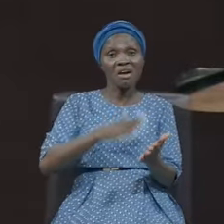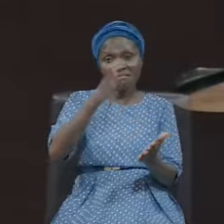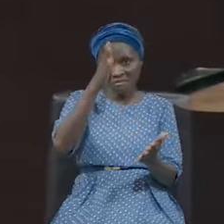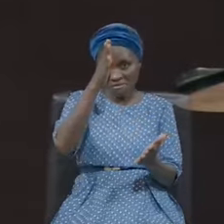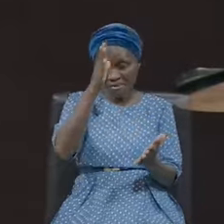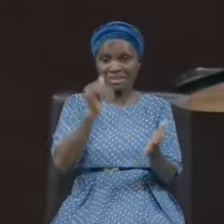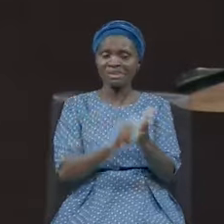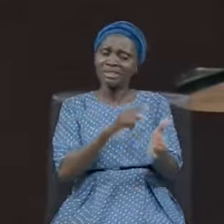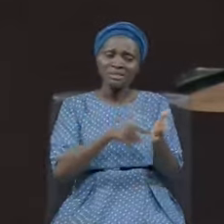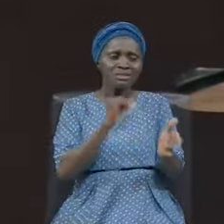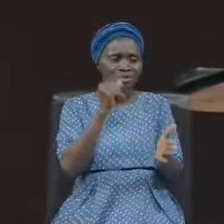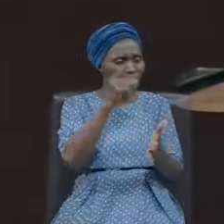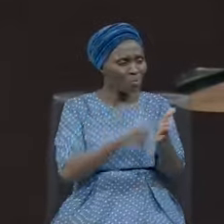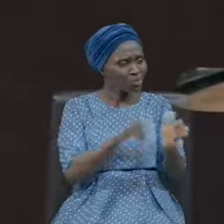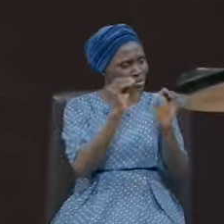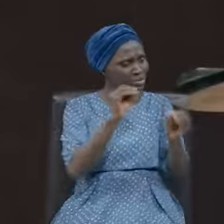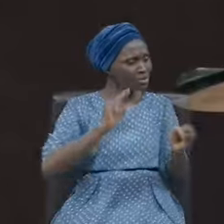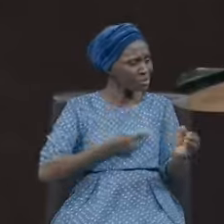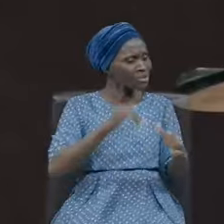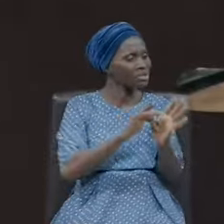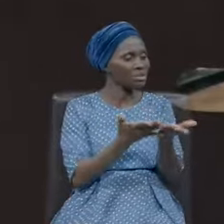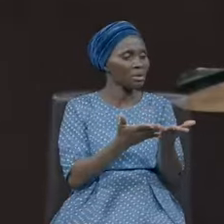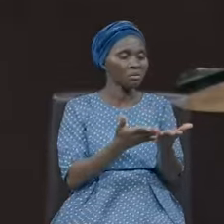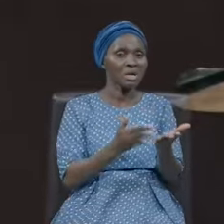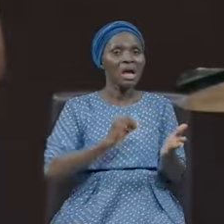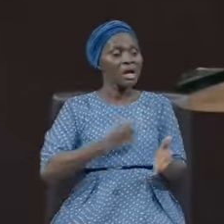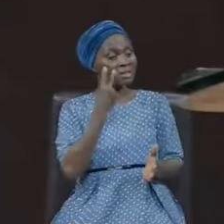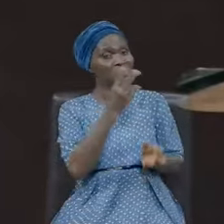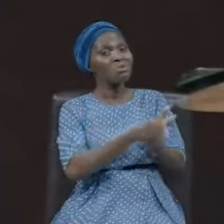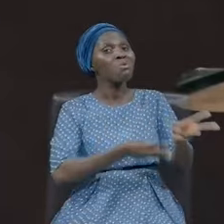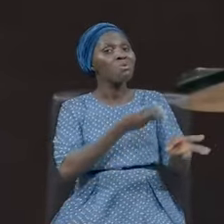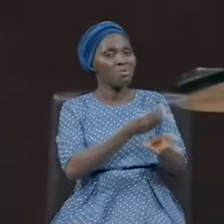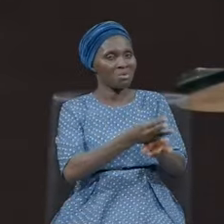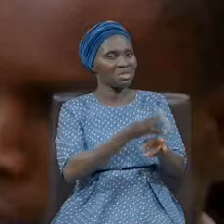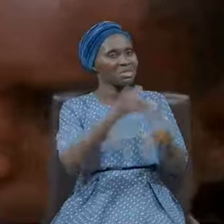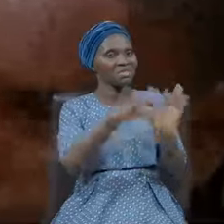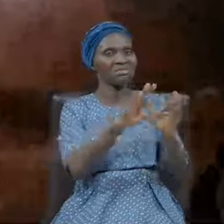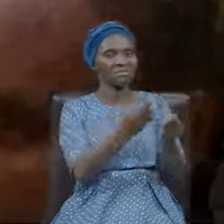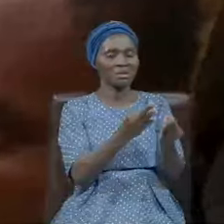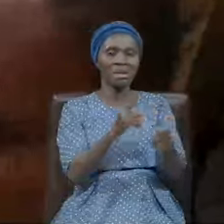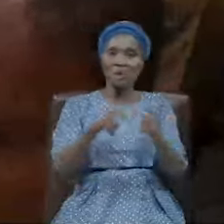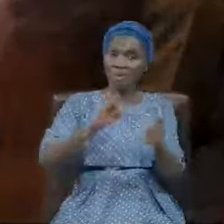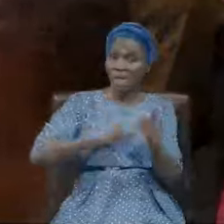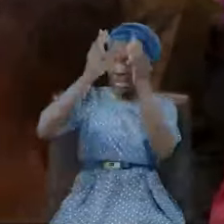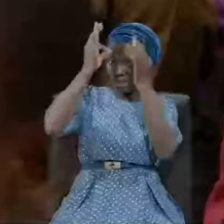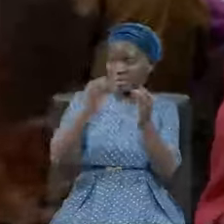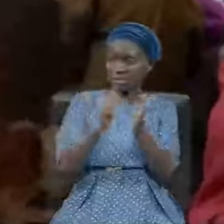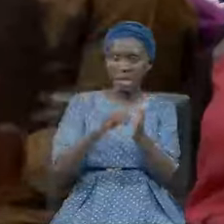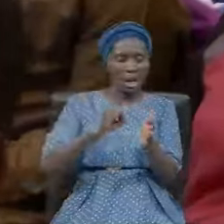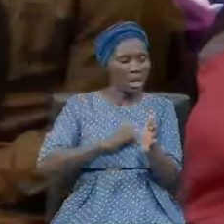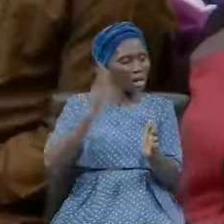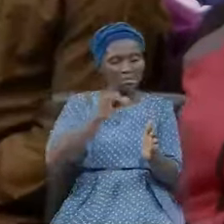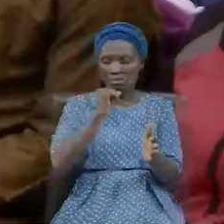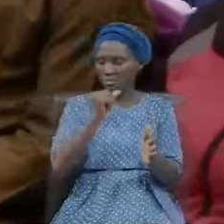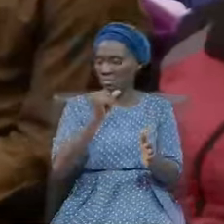monde. J'ai pris la détermination de ne jamais marcher sur cette voie. Finalement, lorsque je suis né